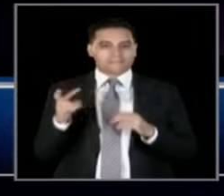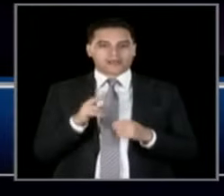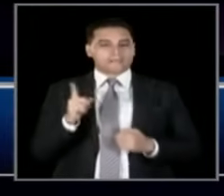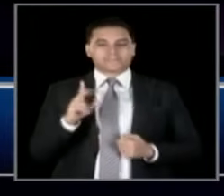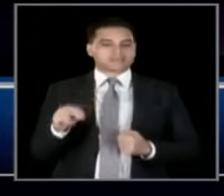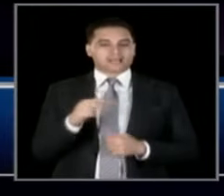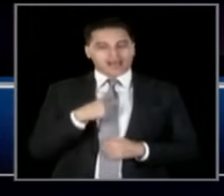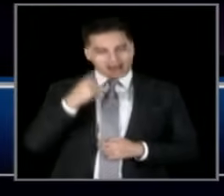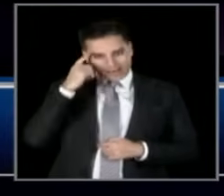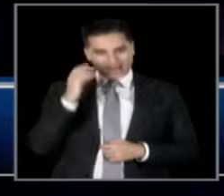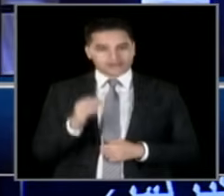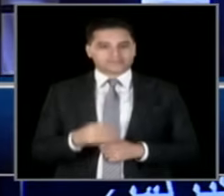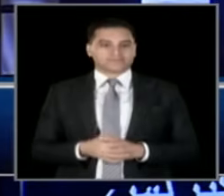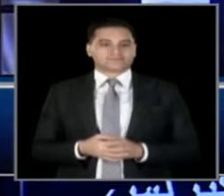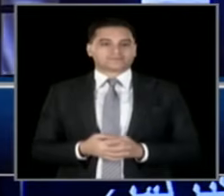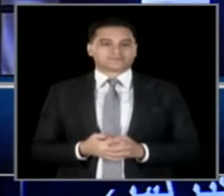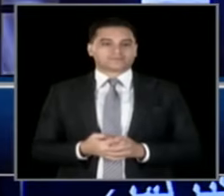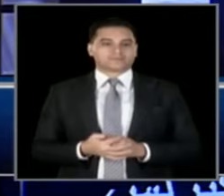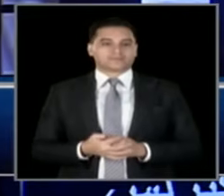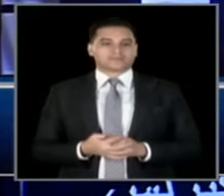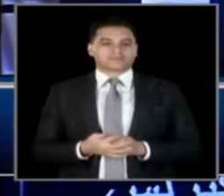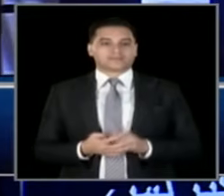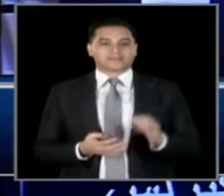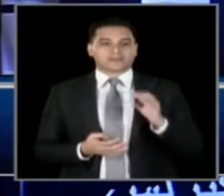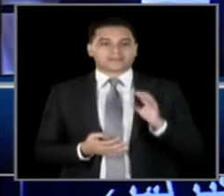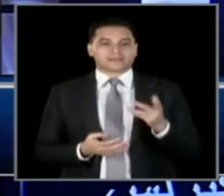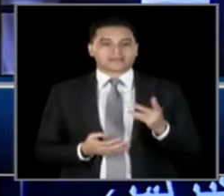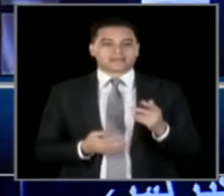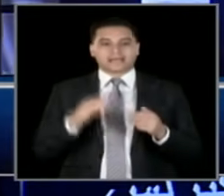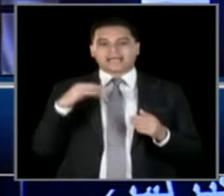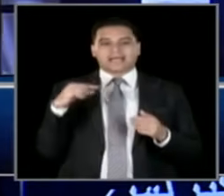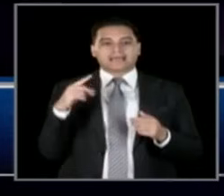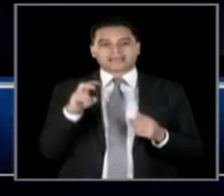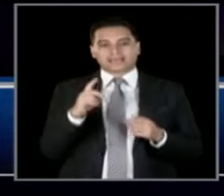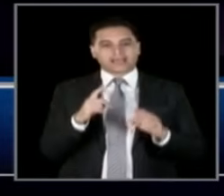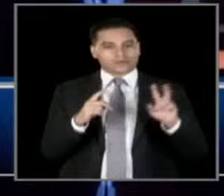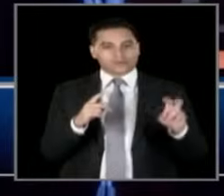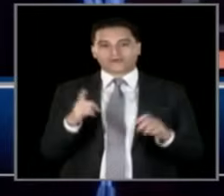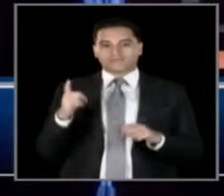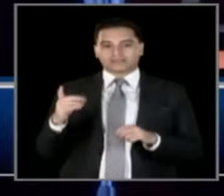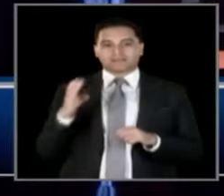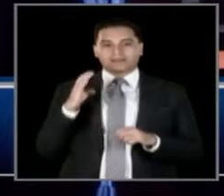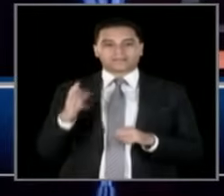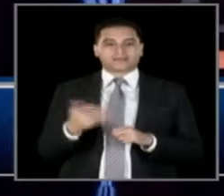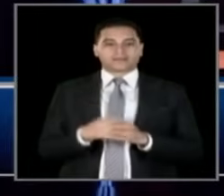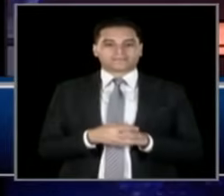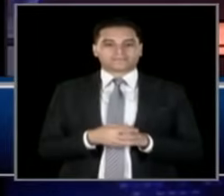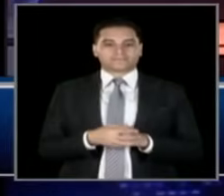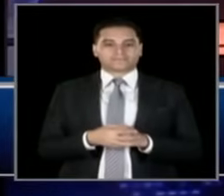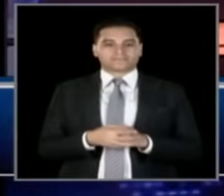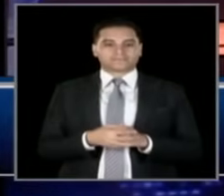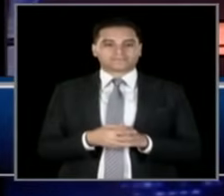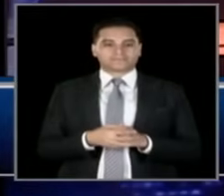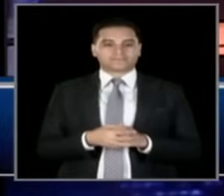زي بعض، أنا عارف. أنا حاسس إنها تبقى غلط. إجابتك. جد. خليها عندك. كان عندك إجابة تانية؟ لا بس